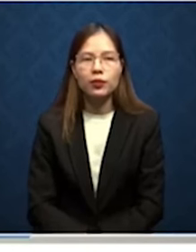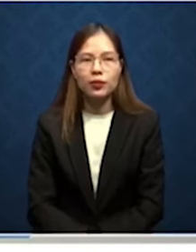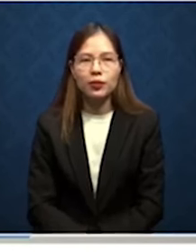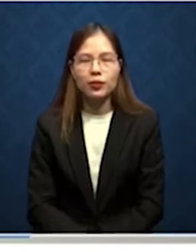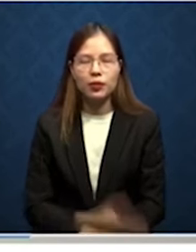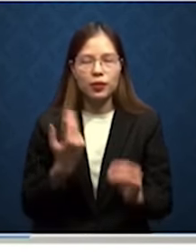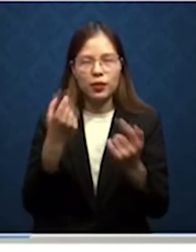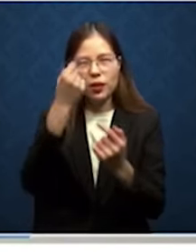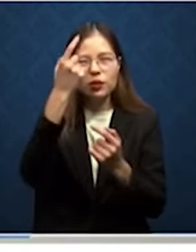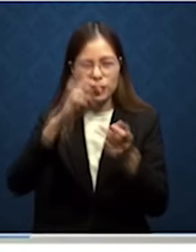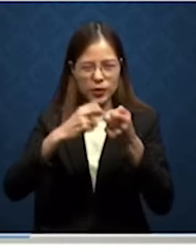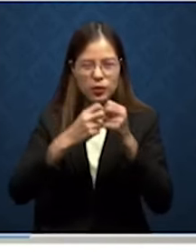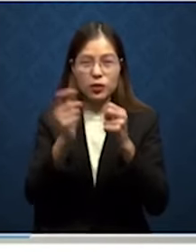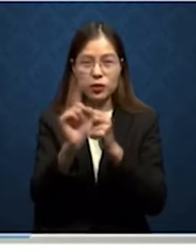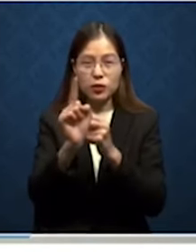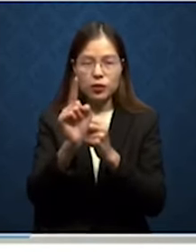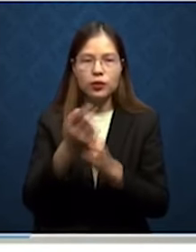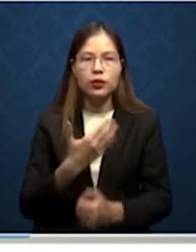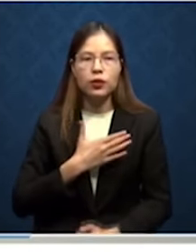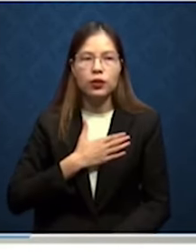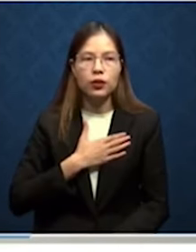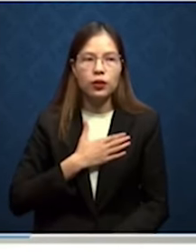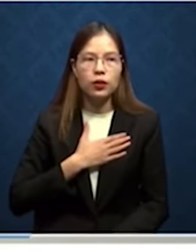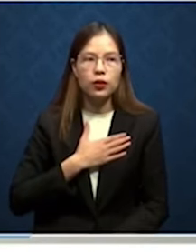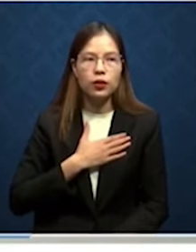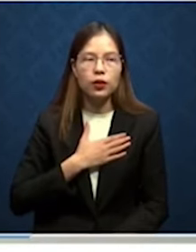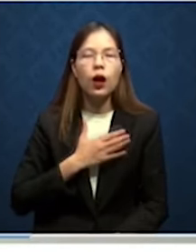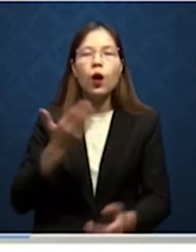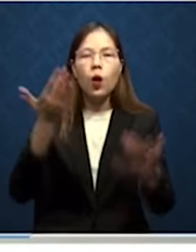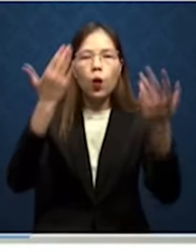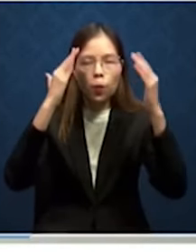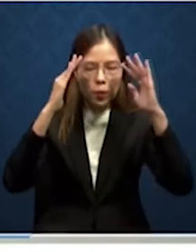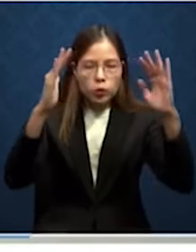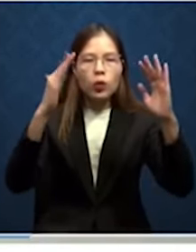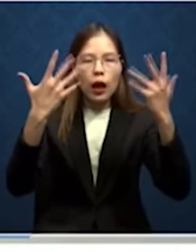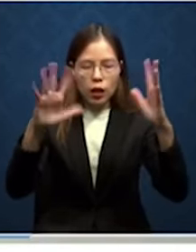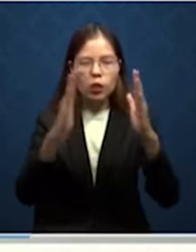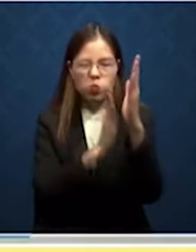จปัญหาผมมีประสบการณ์อันยาวนาน